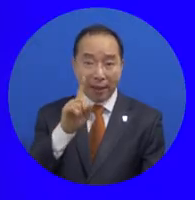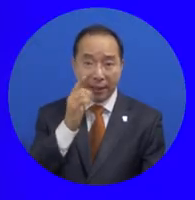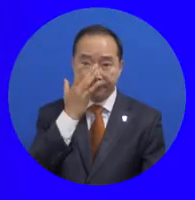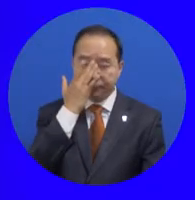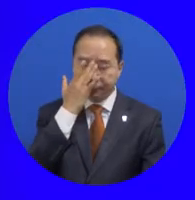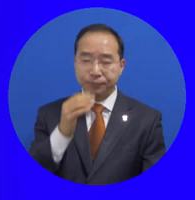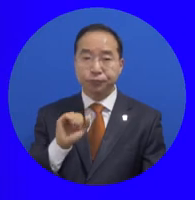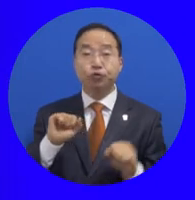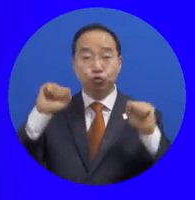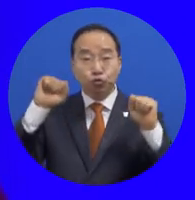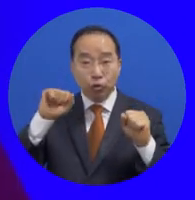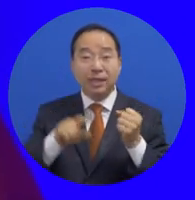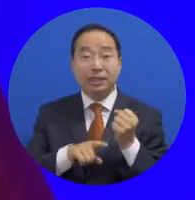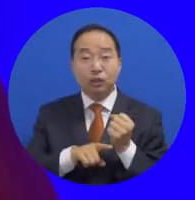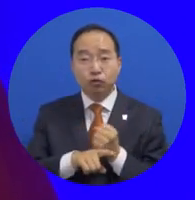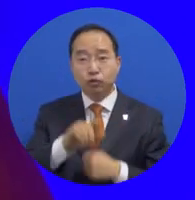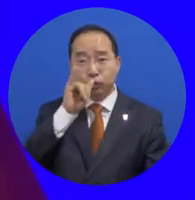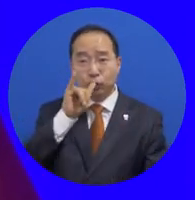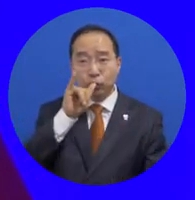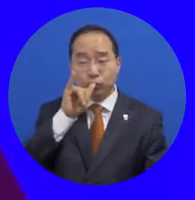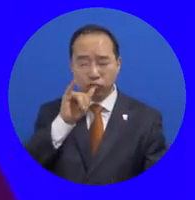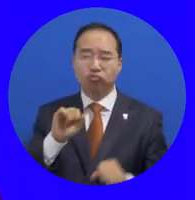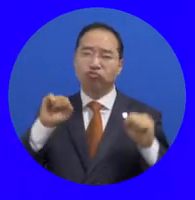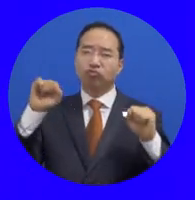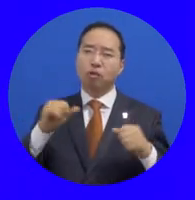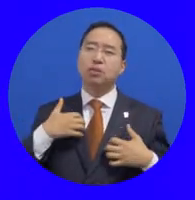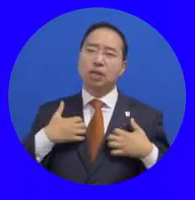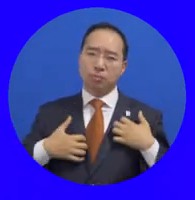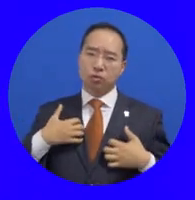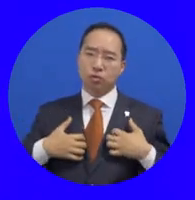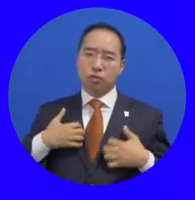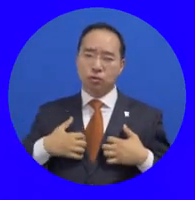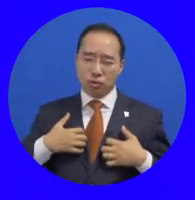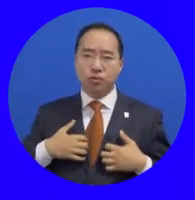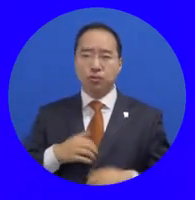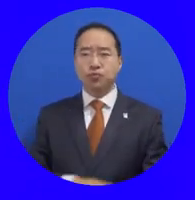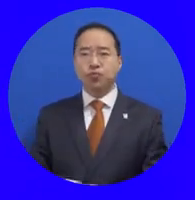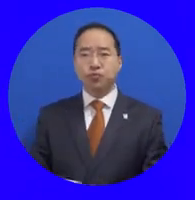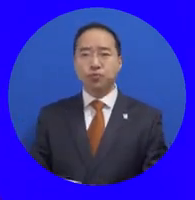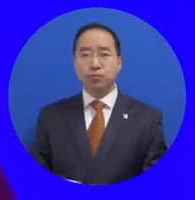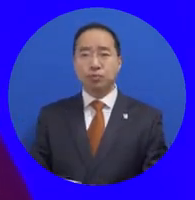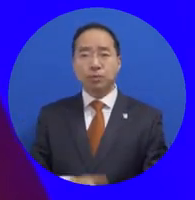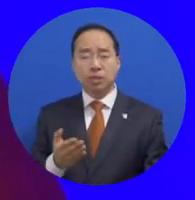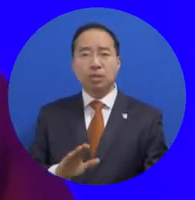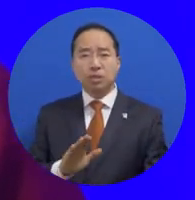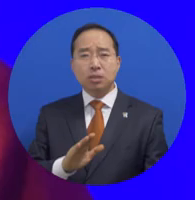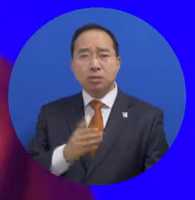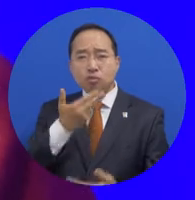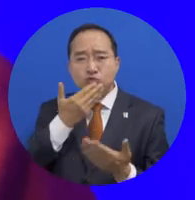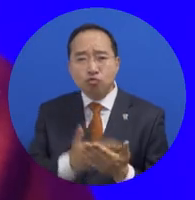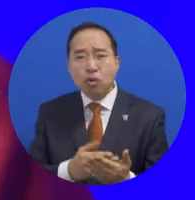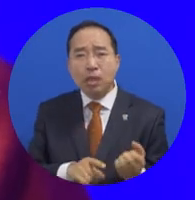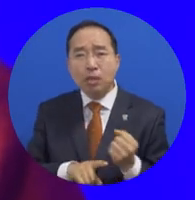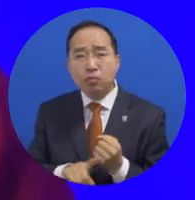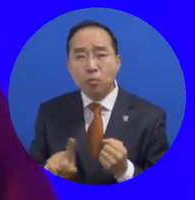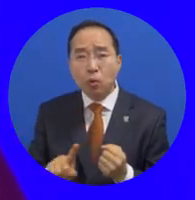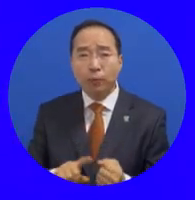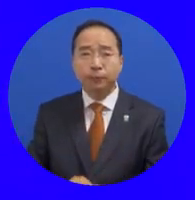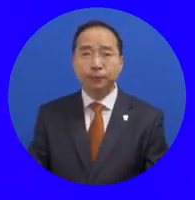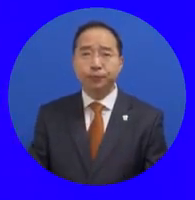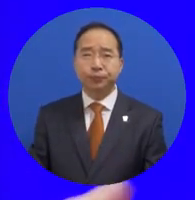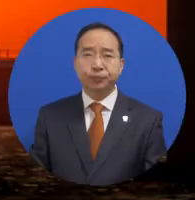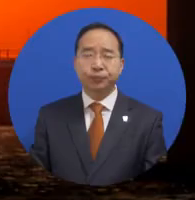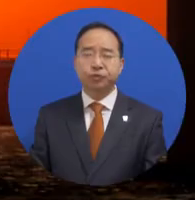또 하나 제가 운동을 하는 이유가 있습니다. 저는 운동하는 게 너무나 재미있어서 하지만 진짜 중요한 이유는